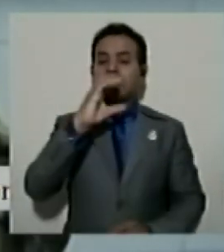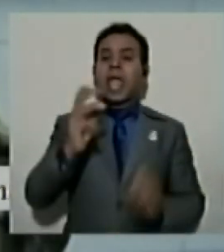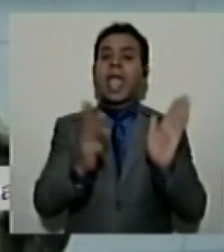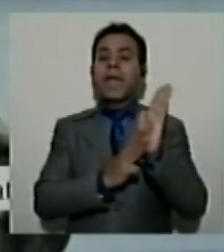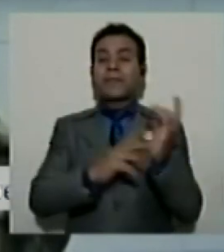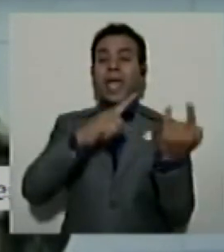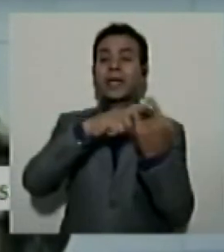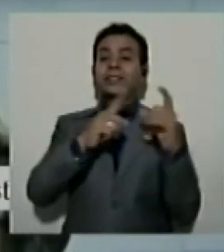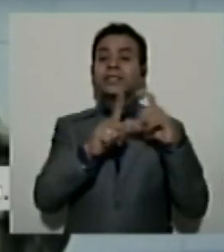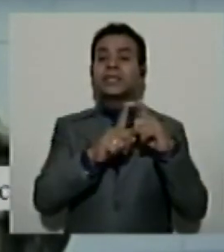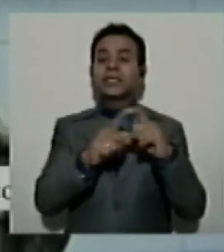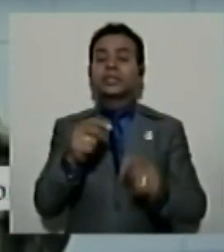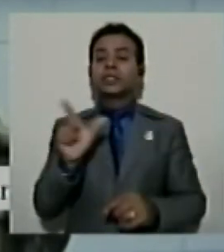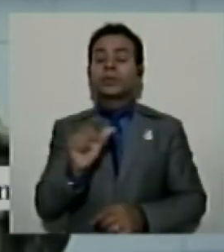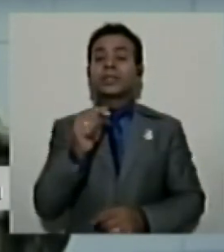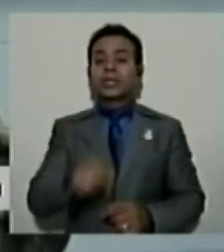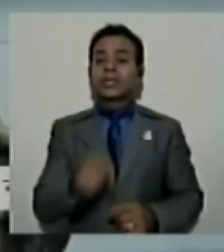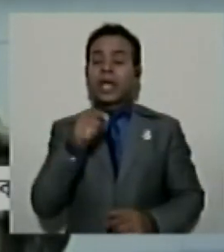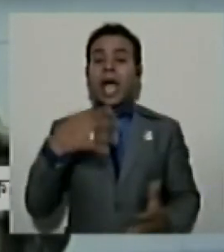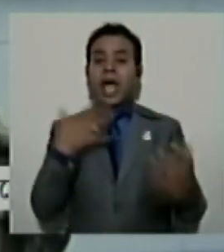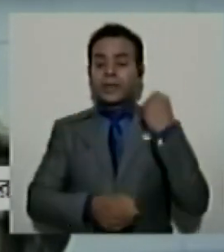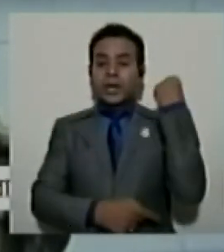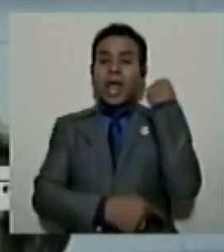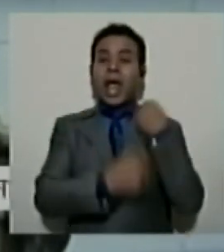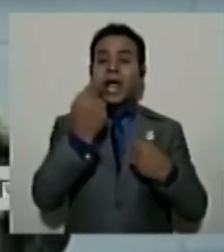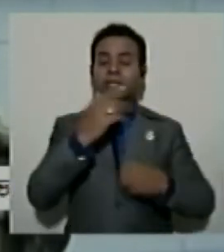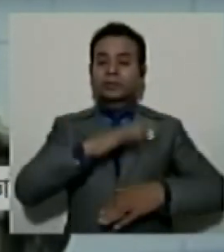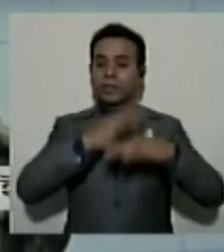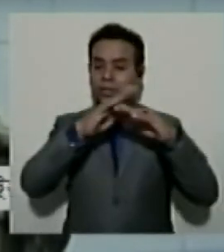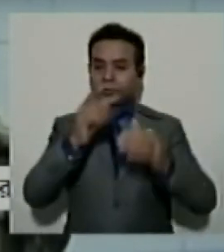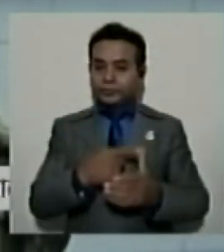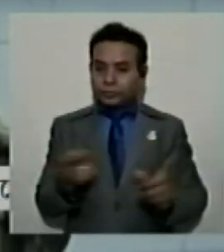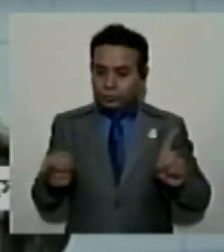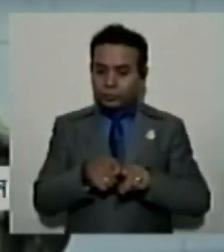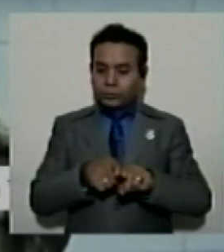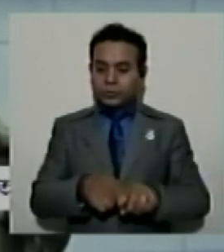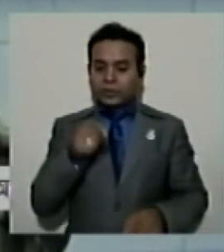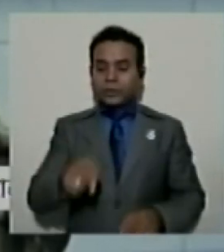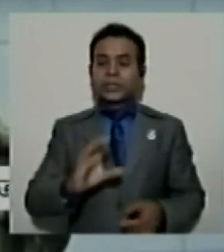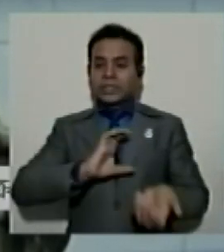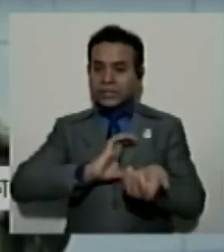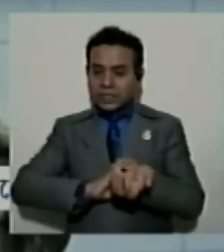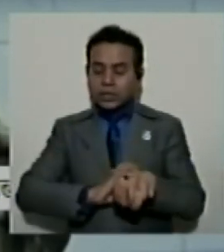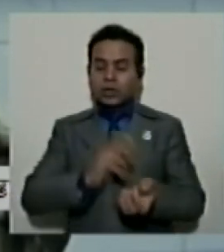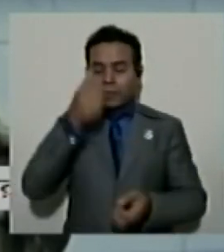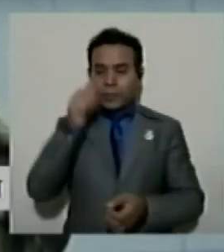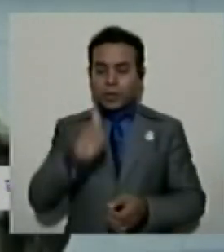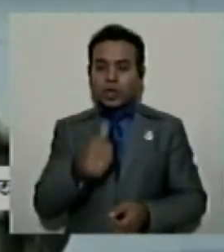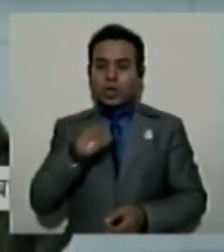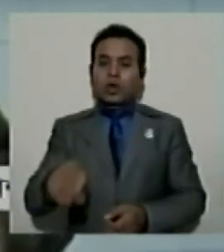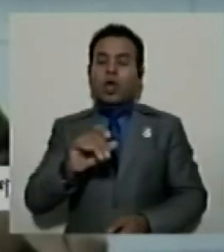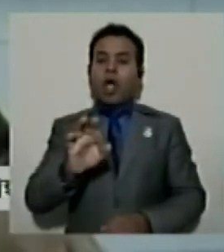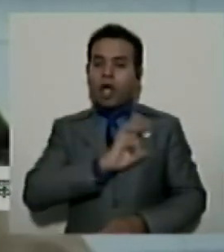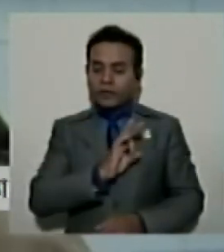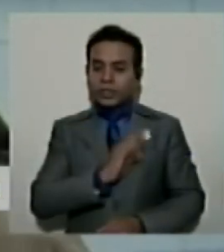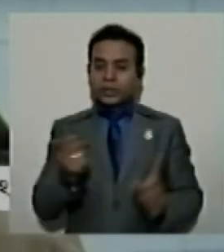যারা সংযুক্ত চিকিৎসক এবং চিকিৎসাকর্মীদের নিরবিচ্ছিন্নভাবে চিকিৎসা সামগ্রী প্রদান করে যাচ্ছে। আমি এখন